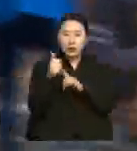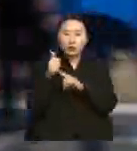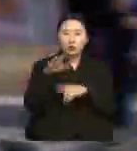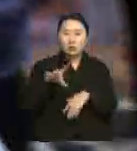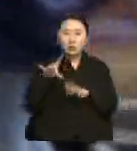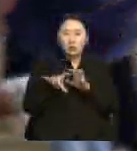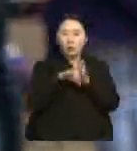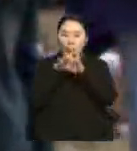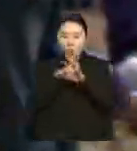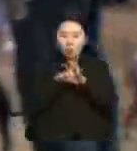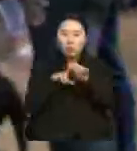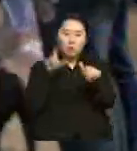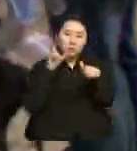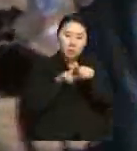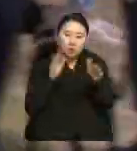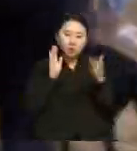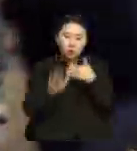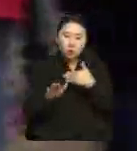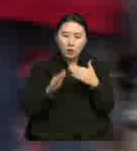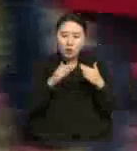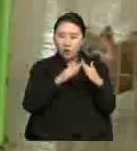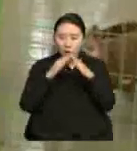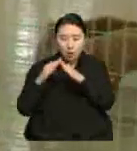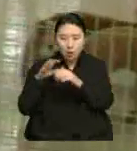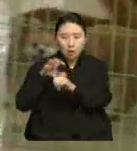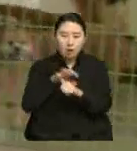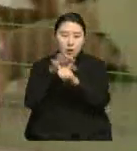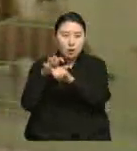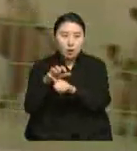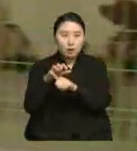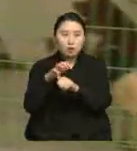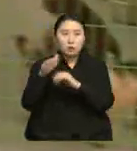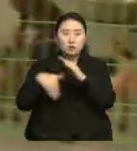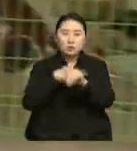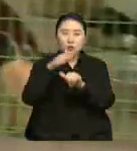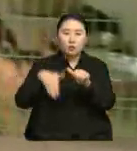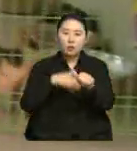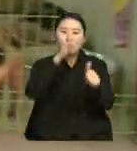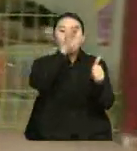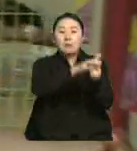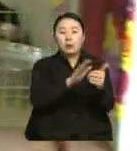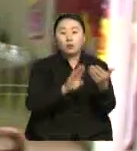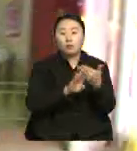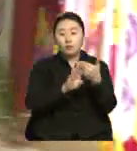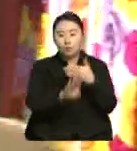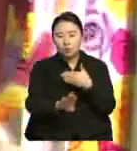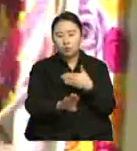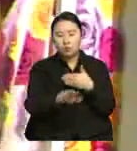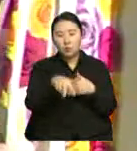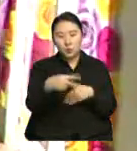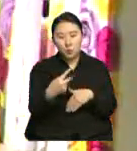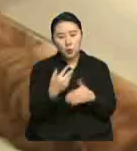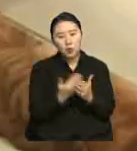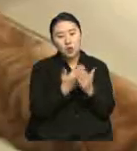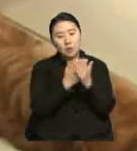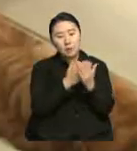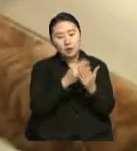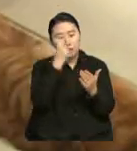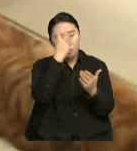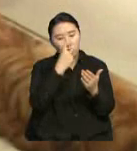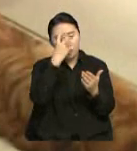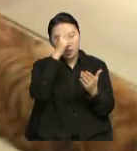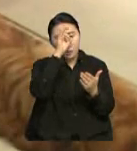먼저 코로나19에 감염돼 주인이 격리된 상태에서 동물 병원에 맡겨진 뒤 조 교수가 개발한 진단